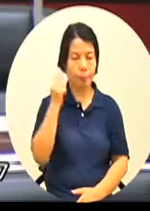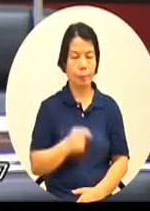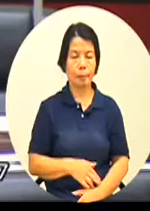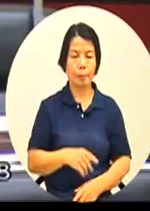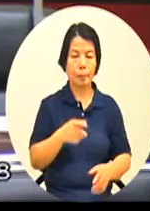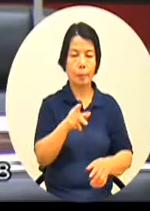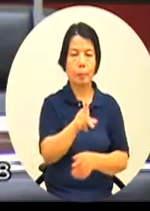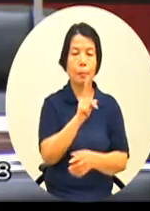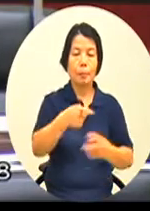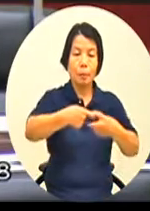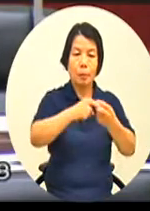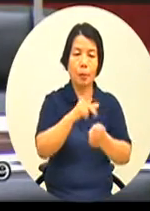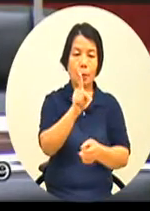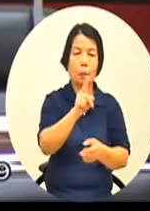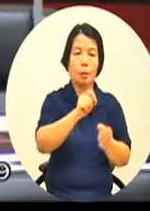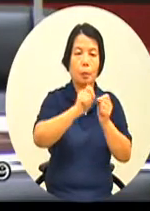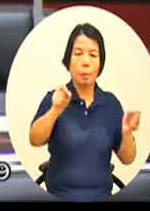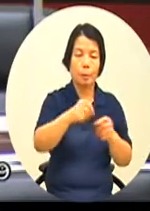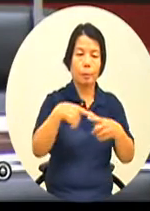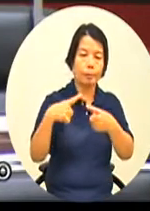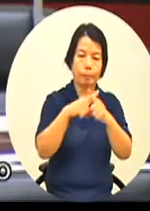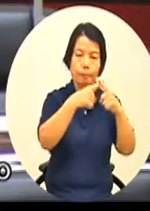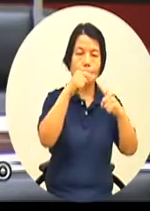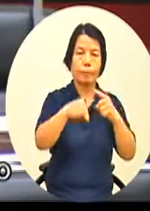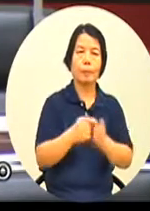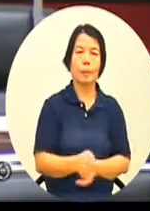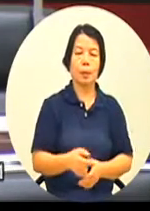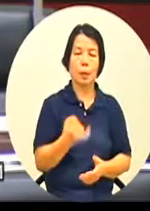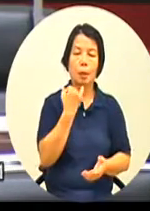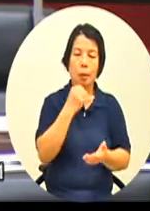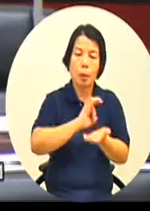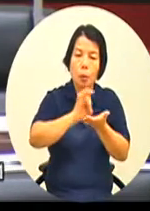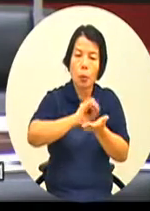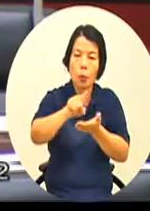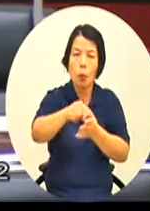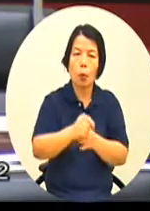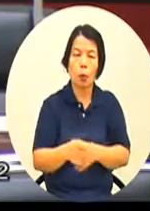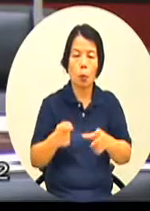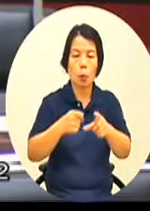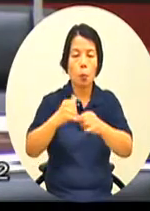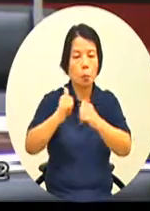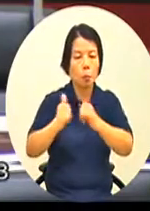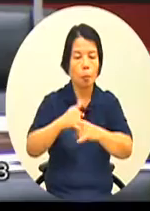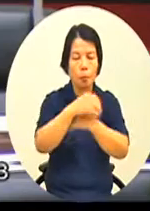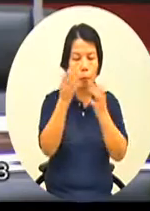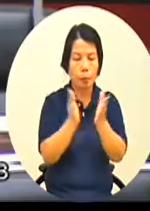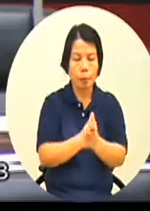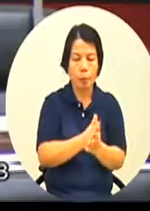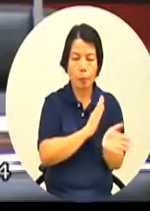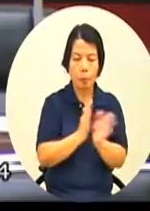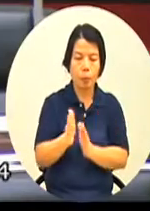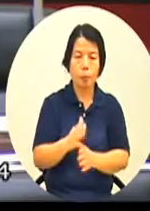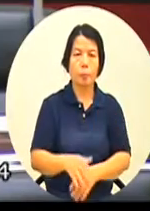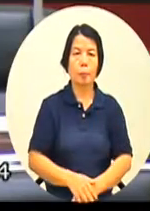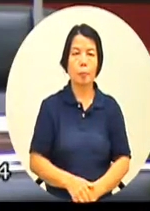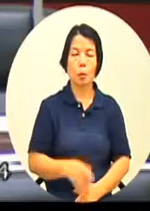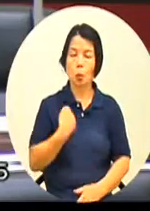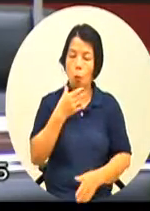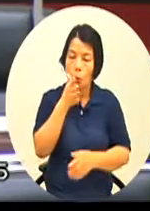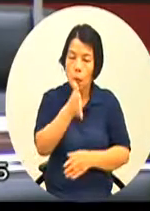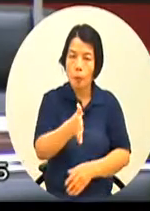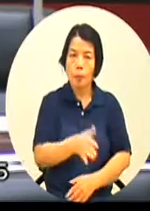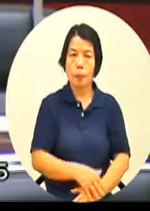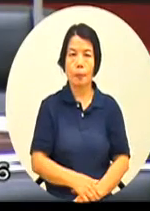勇图书馆的争议，可不可以用公民论坛的方式来处理呢？刘主委，我来问你这个问题，